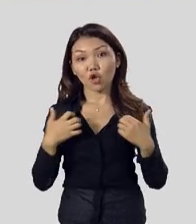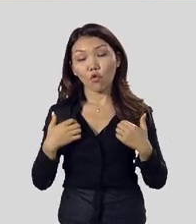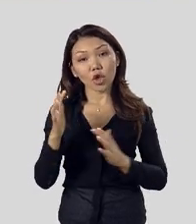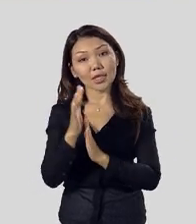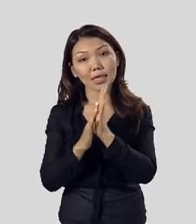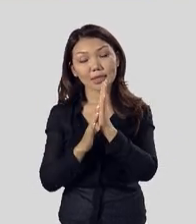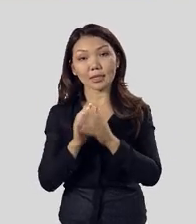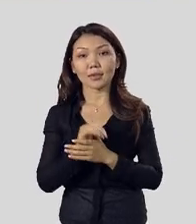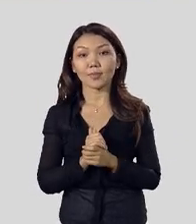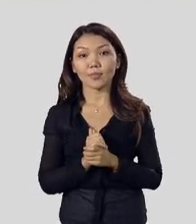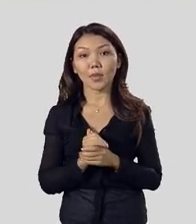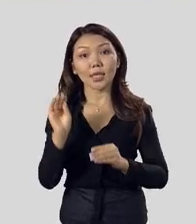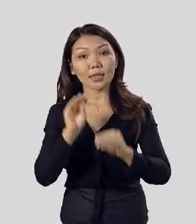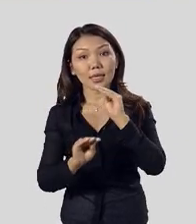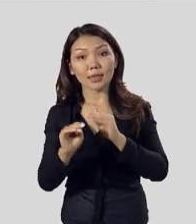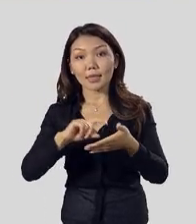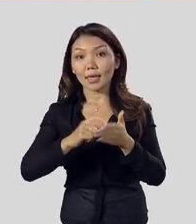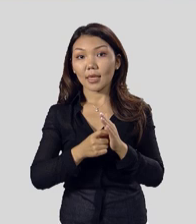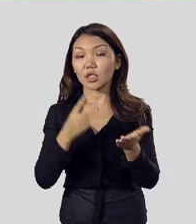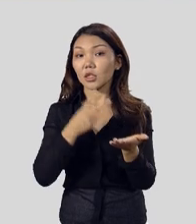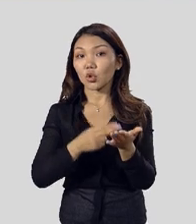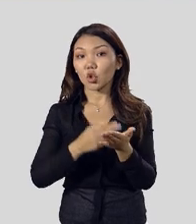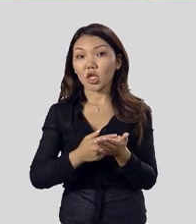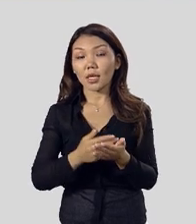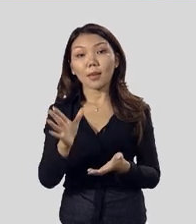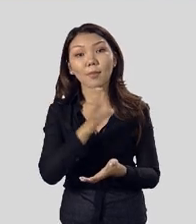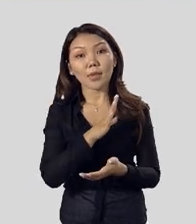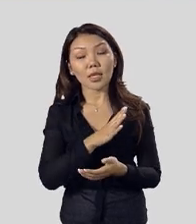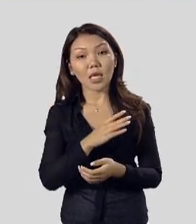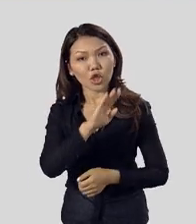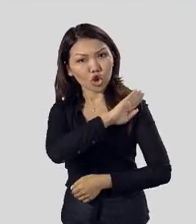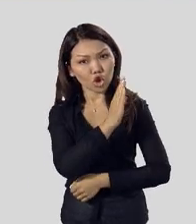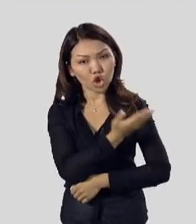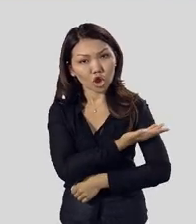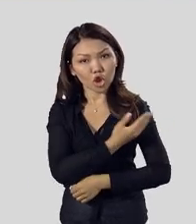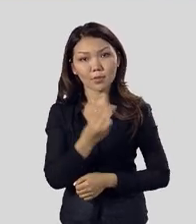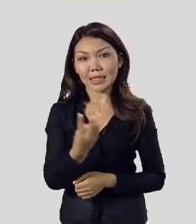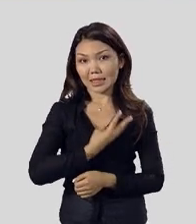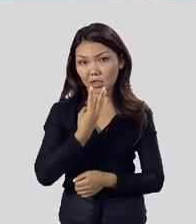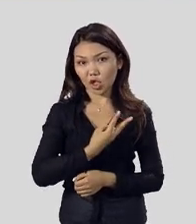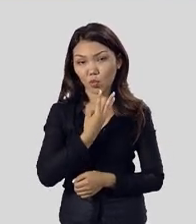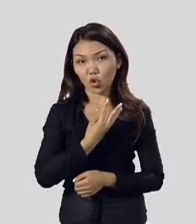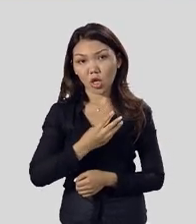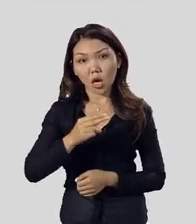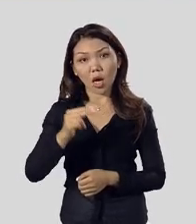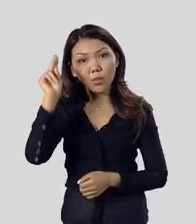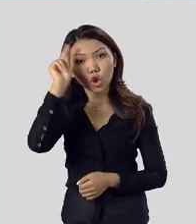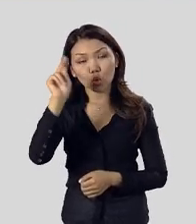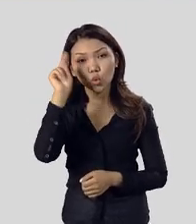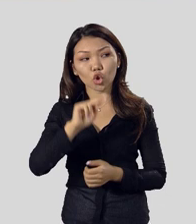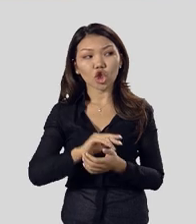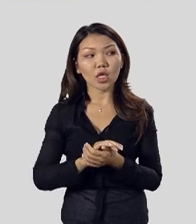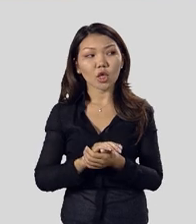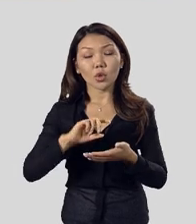создание клеточной теории явилось сильнейшим стимулом к изучению клетки как основа